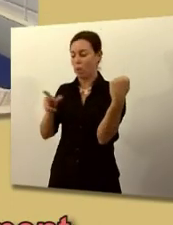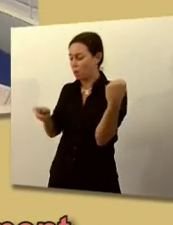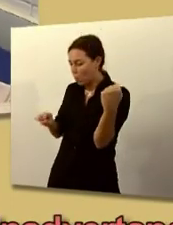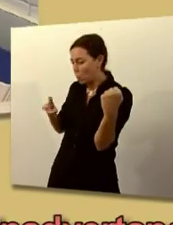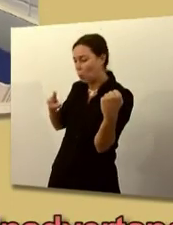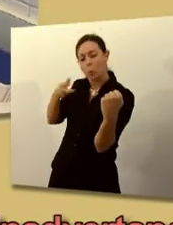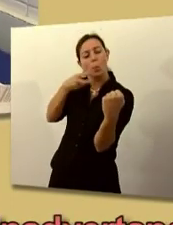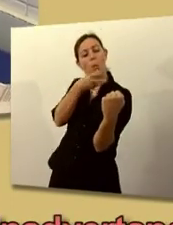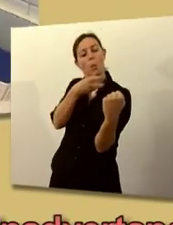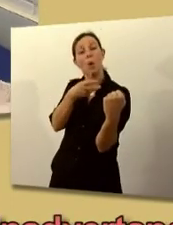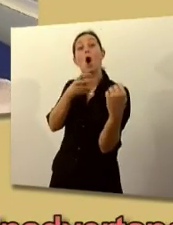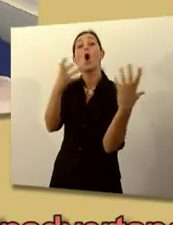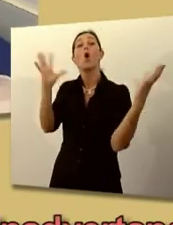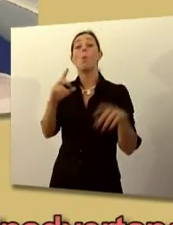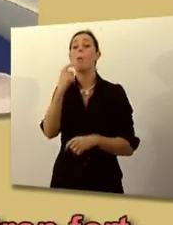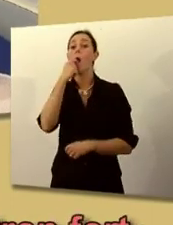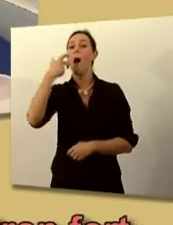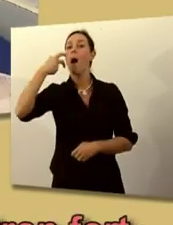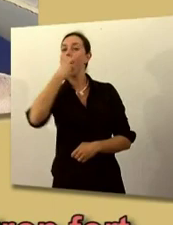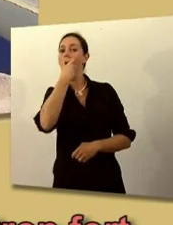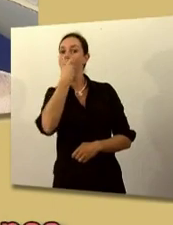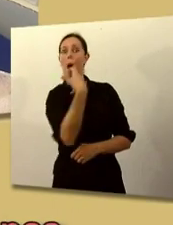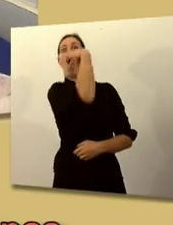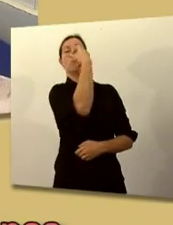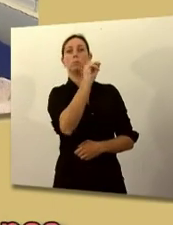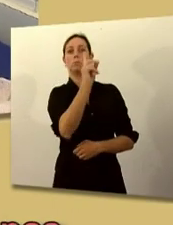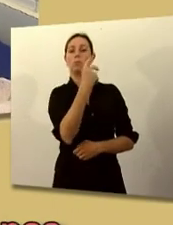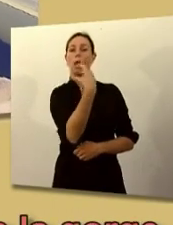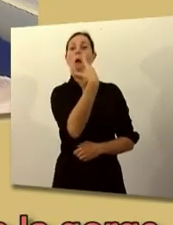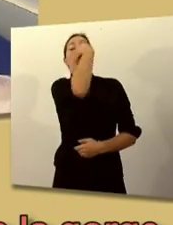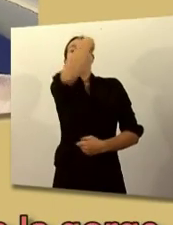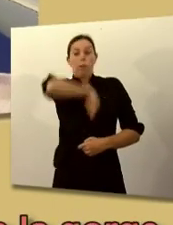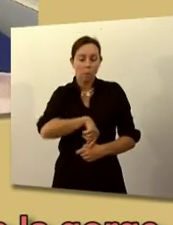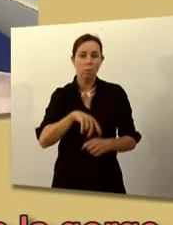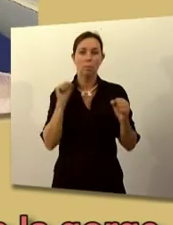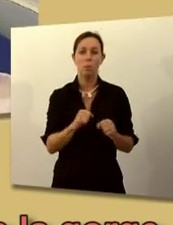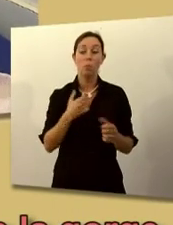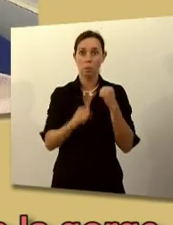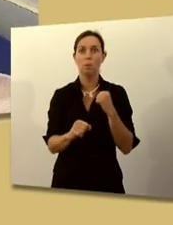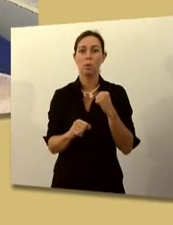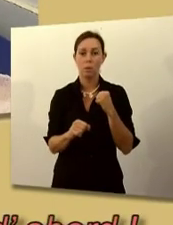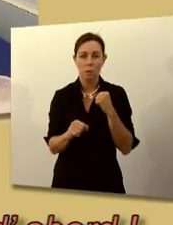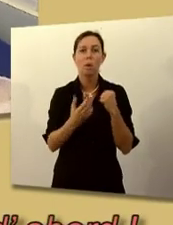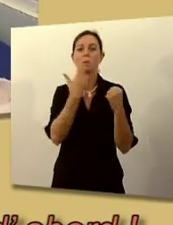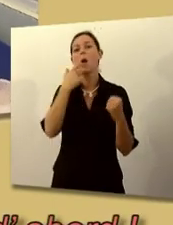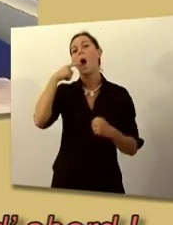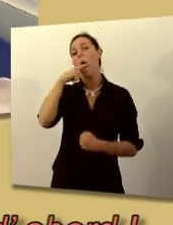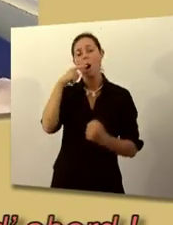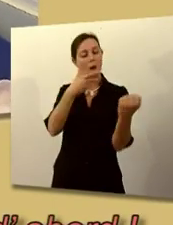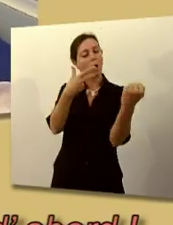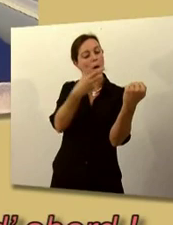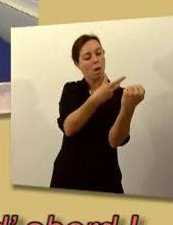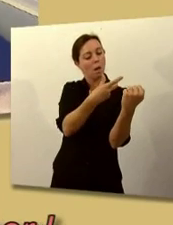doucement. Comme ça, si par inadvertance vous appuyez trop fort, ça ne vient pas directement dans la gorge. Pas qu'il s'étouffe. Bah, goûte d'abord.